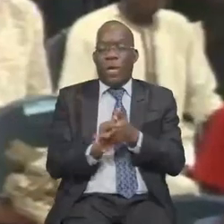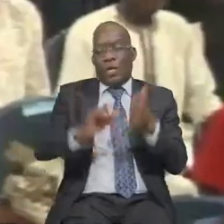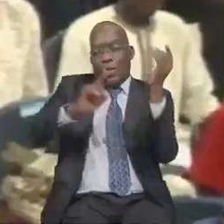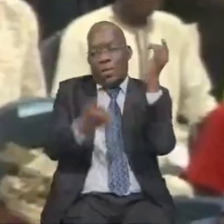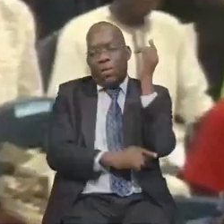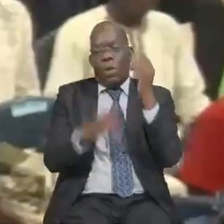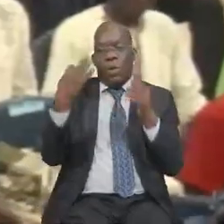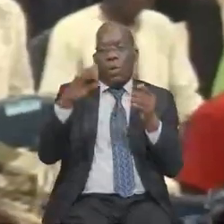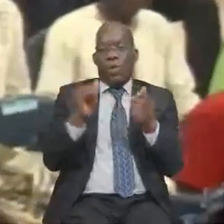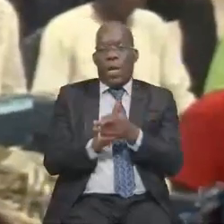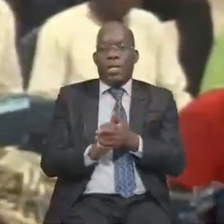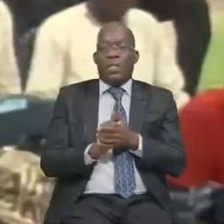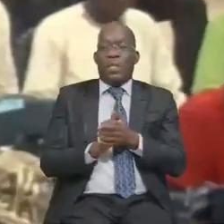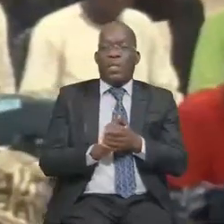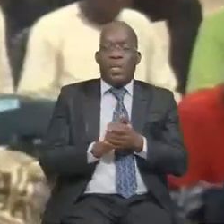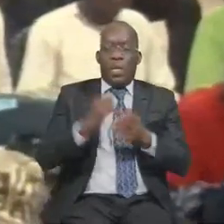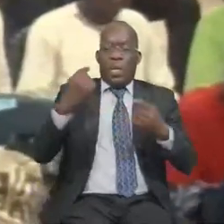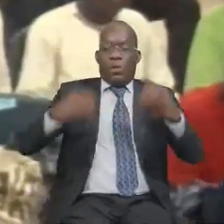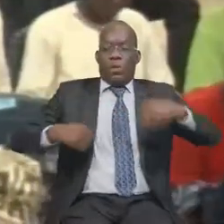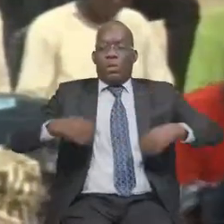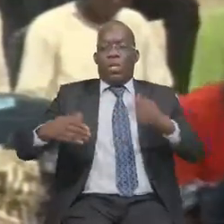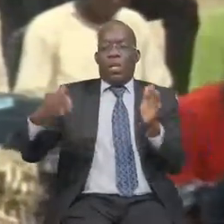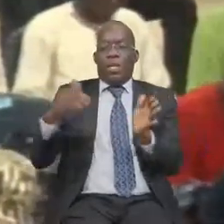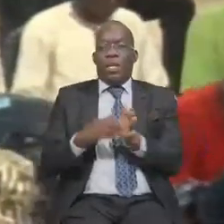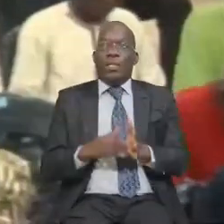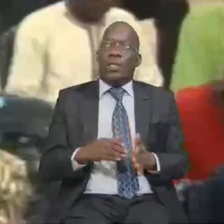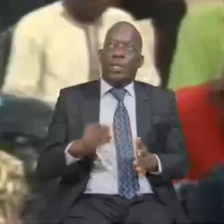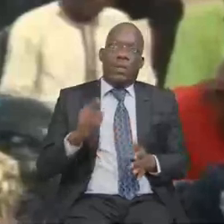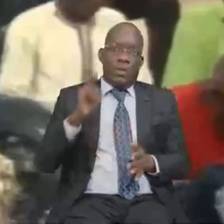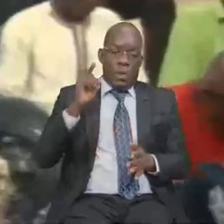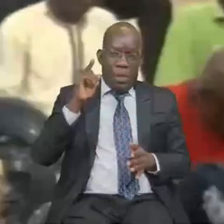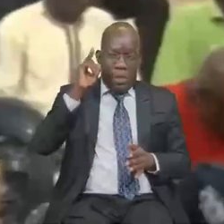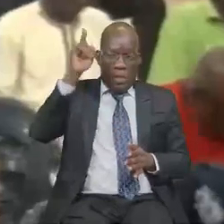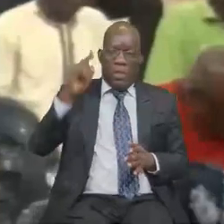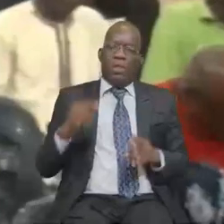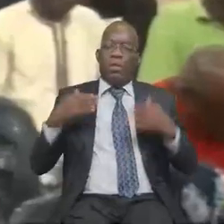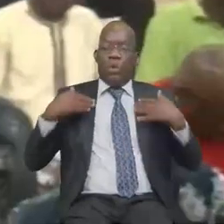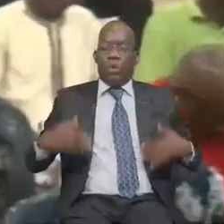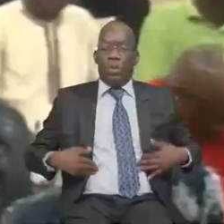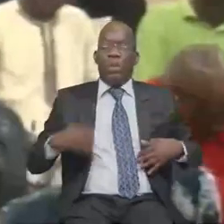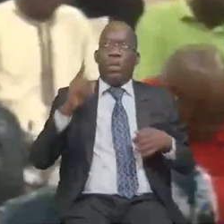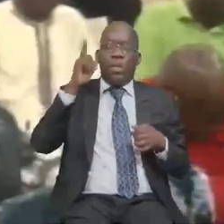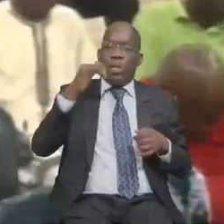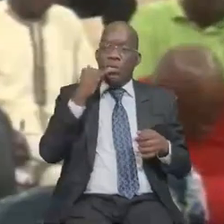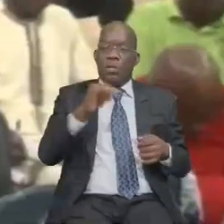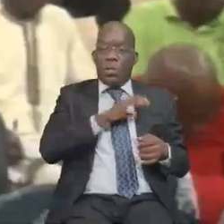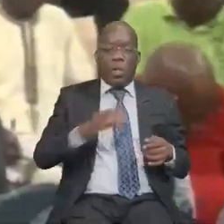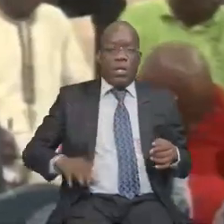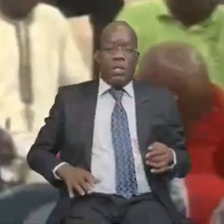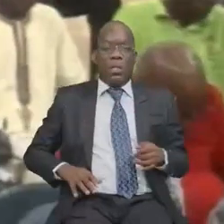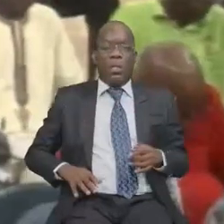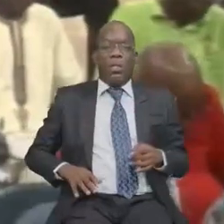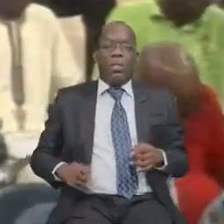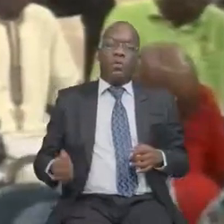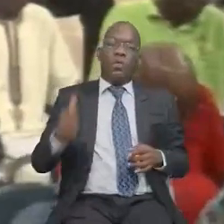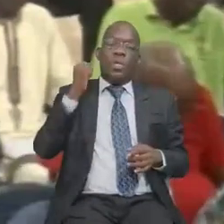coups contre son corps, il a été méprisé. Et abandonné des hommes, hommes